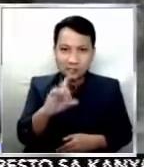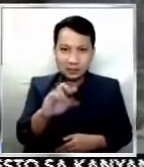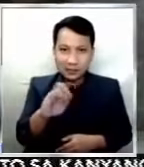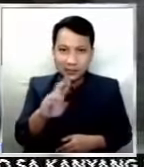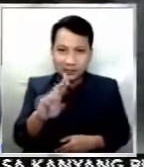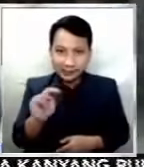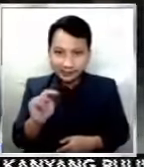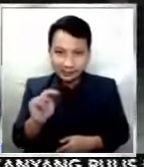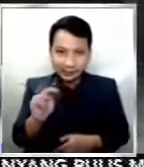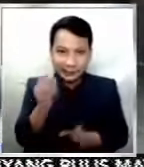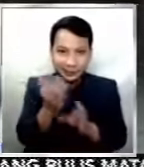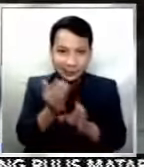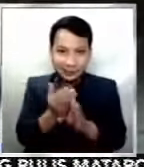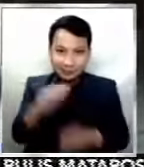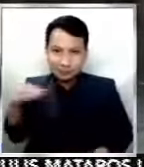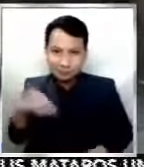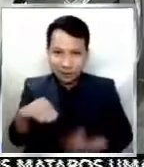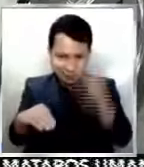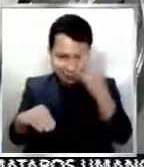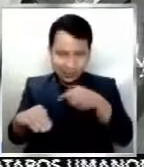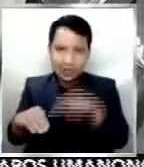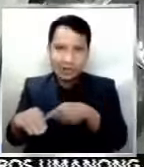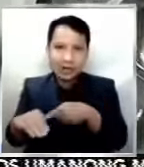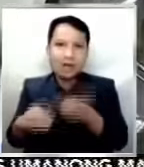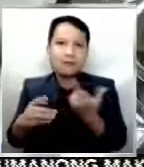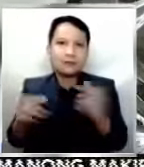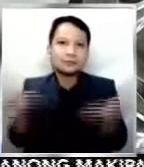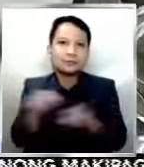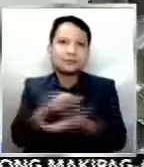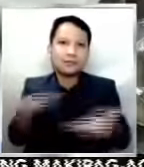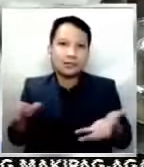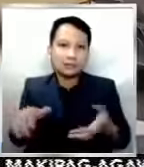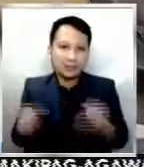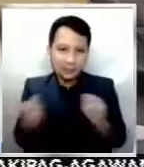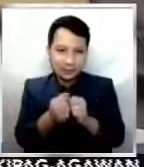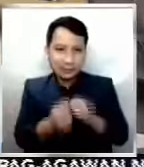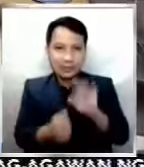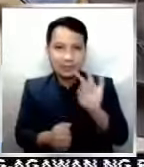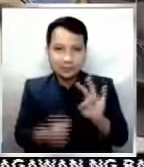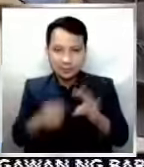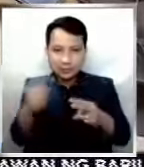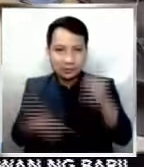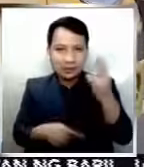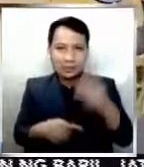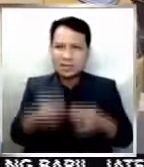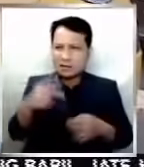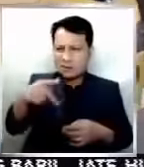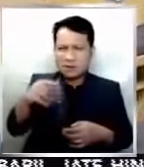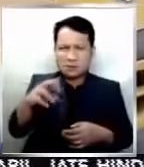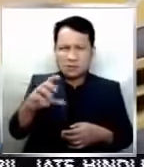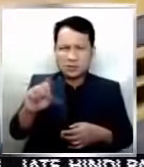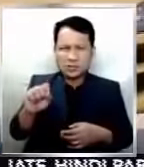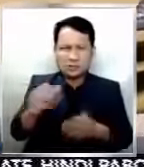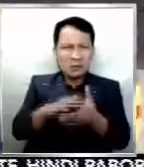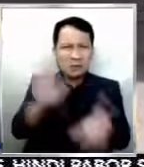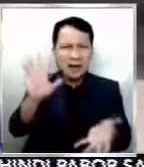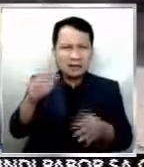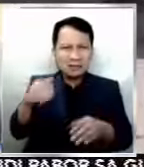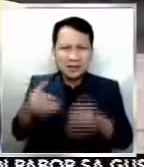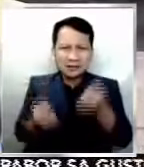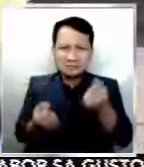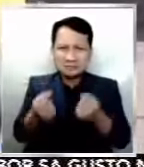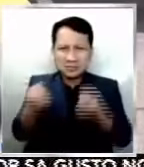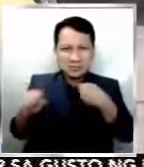lang. Isa lang yan sa pitong luxury cars na kinabibilangan din ng Bentley at Porsche na nasabat at sinira ng BOC